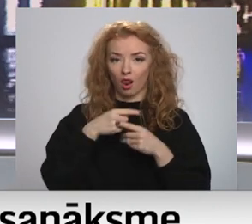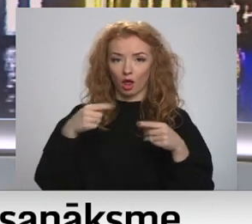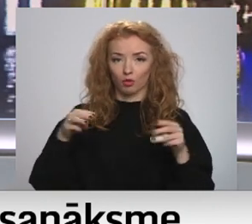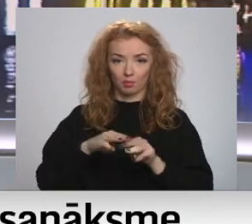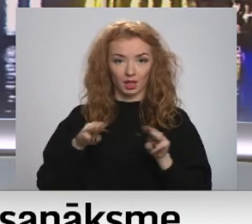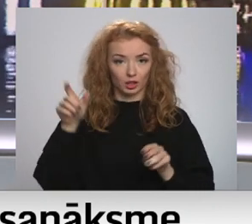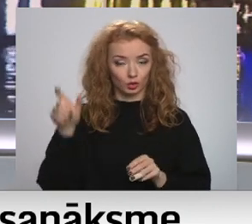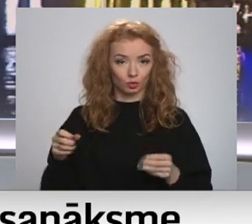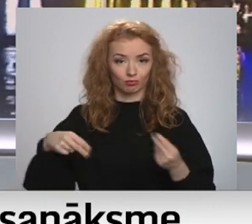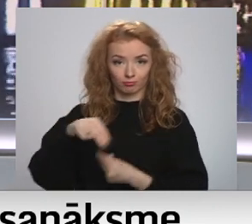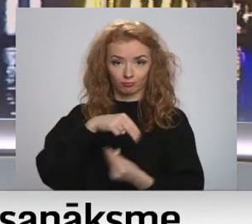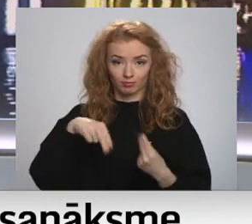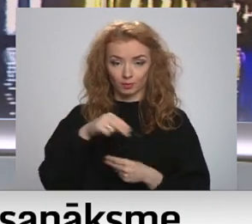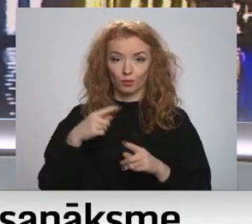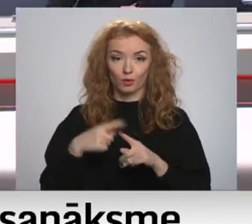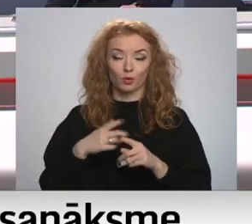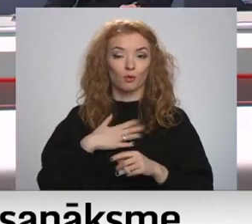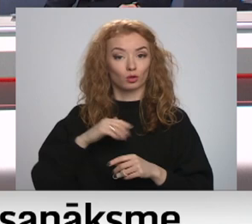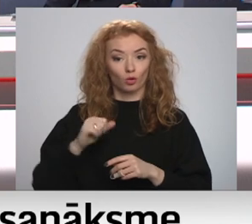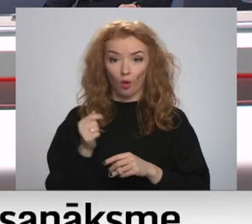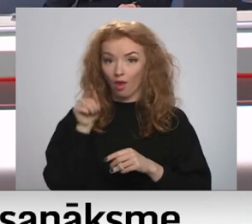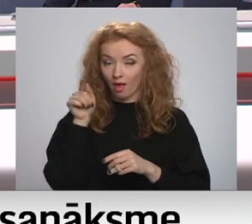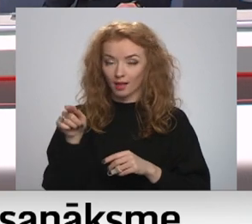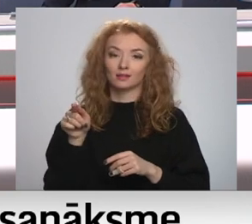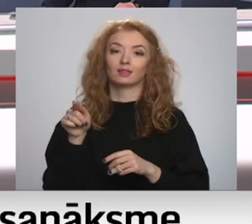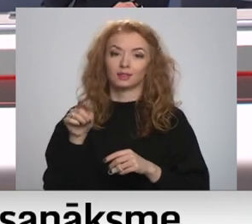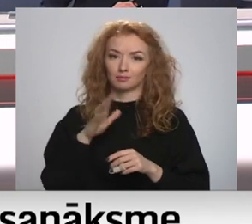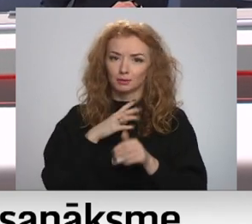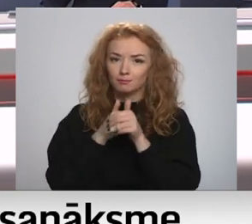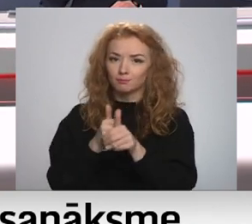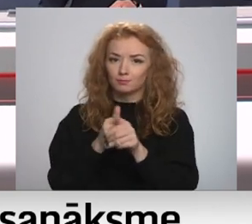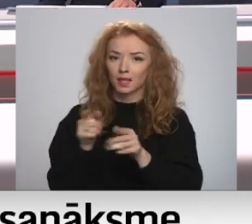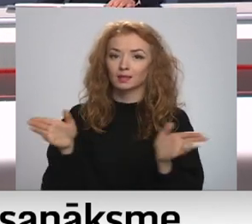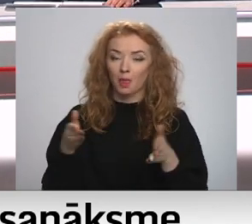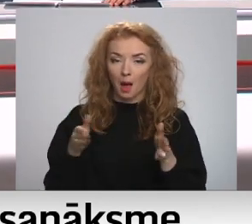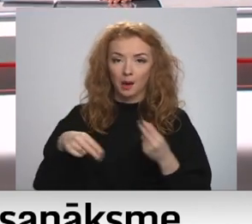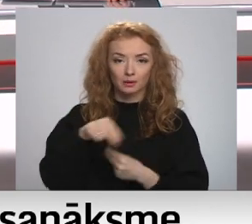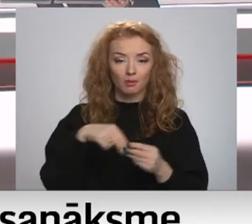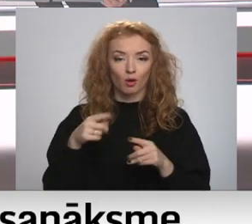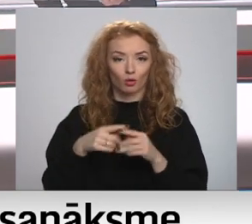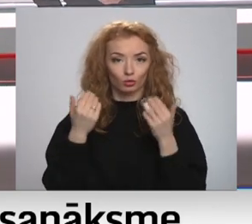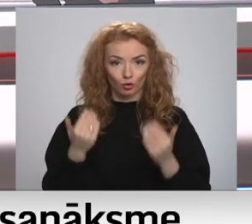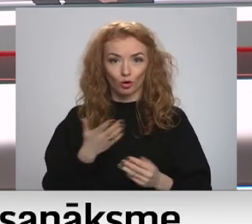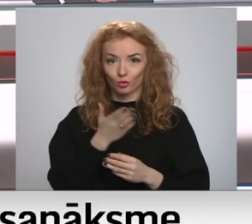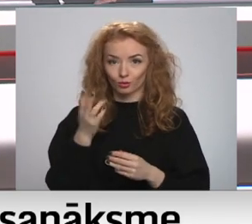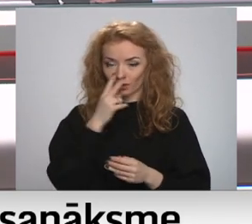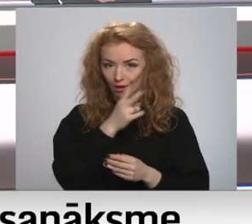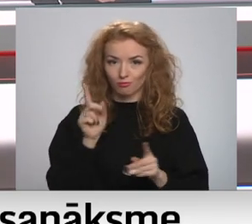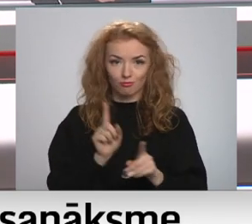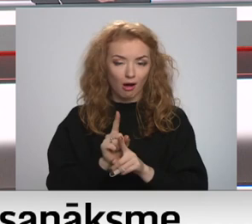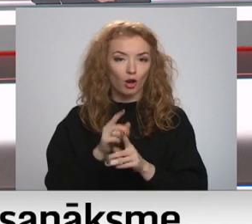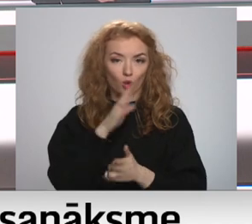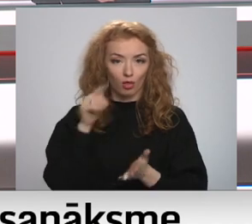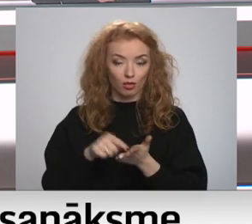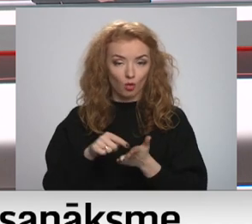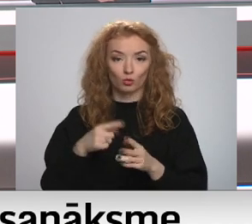man pievienojas arī mans kolēģis Gīns Samoliņš, kurš ir sekojis sanāksmei. Sveiks, Gīns, šodien arī esmu sekojis līdzi notiekošajam, un